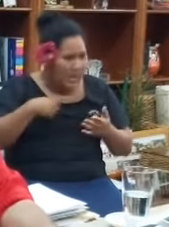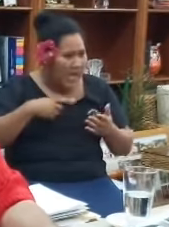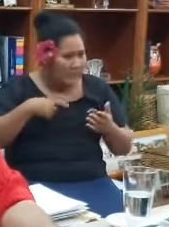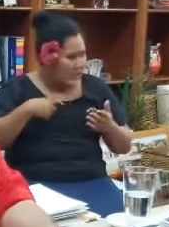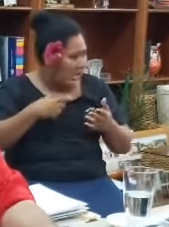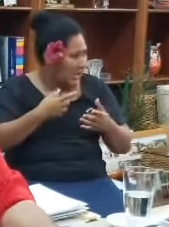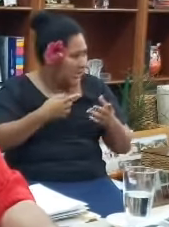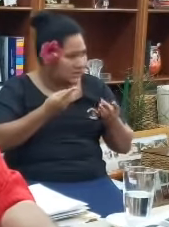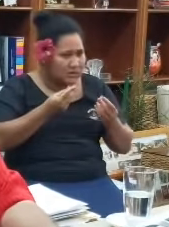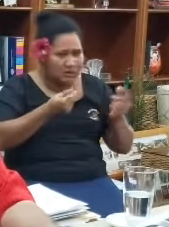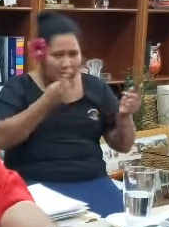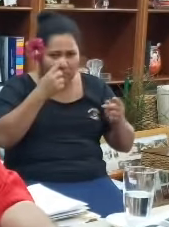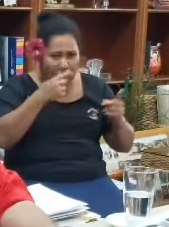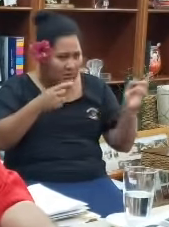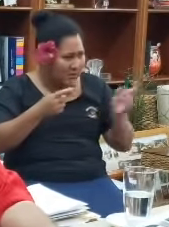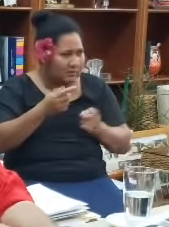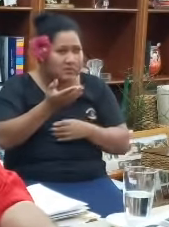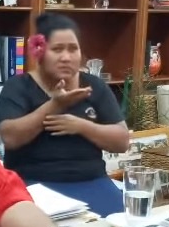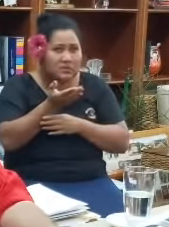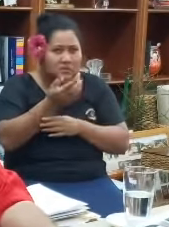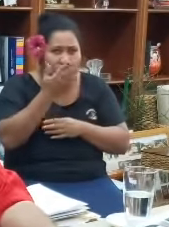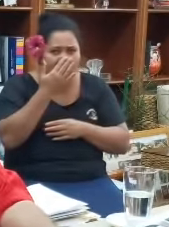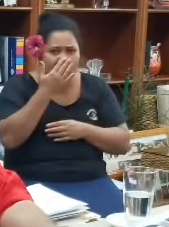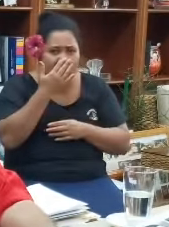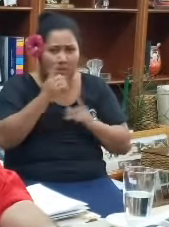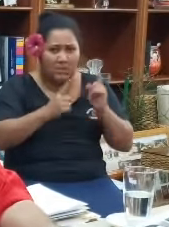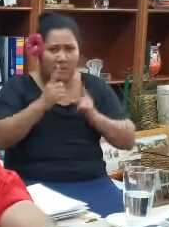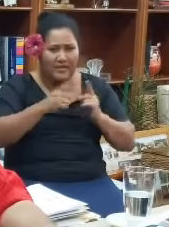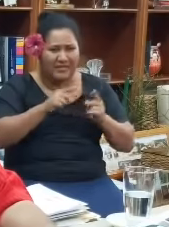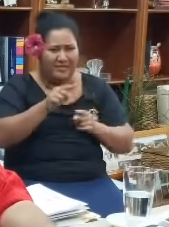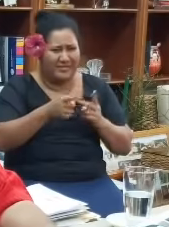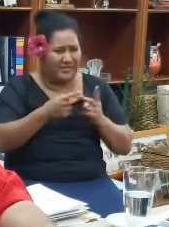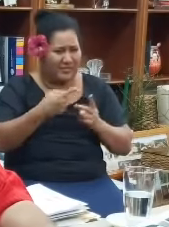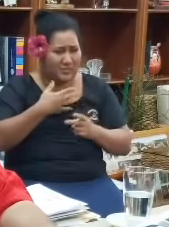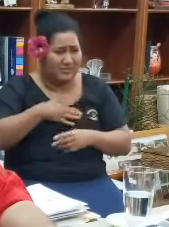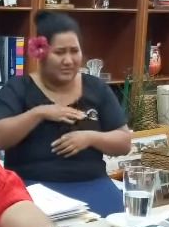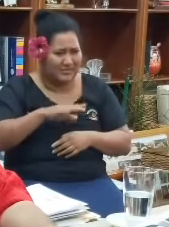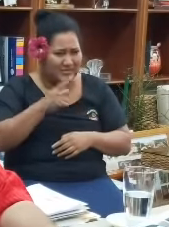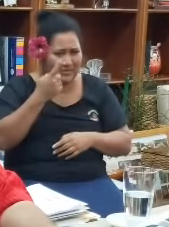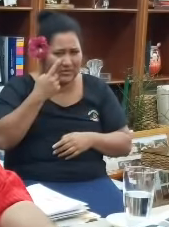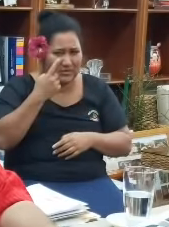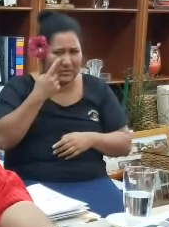penge ye ye neka. Ti sile meto no til kilo ye ya